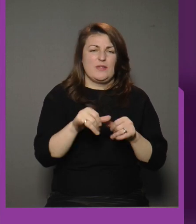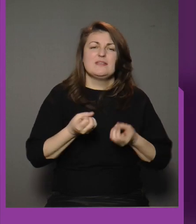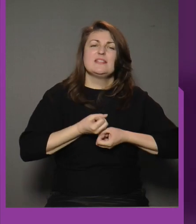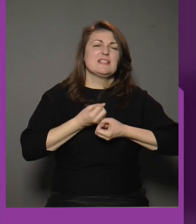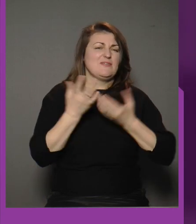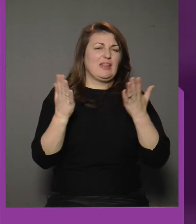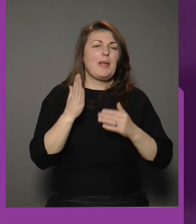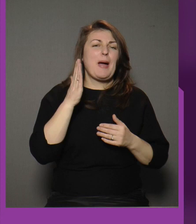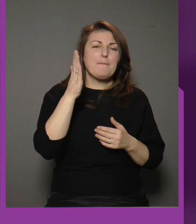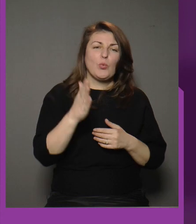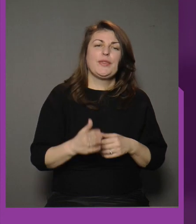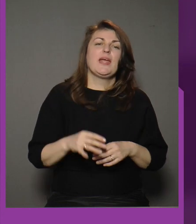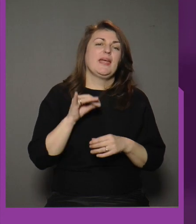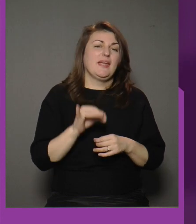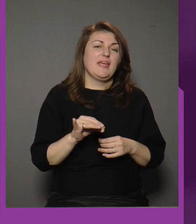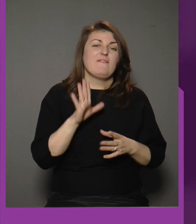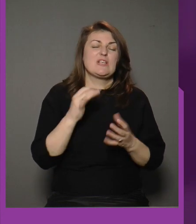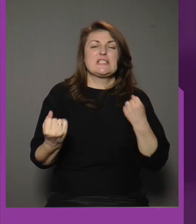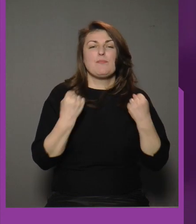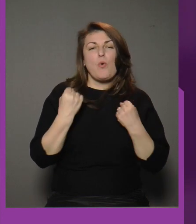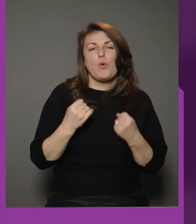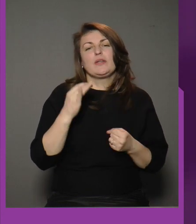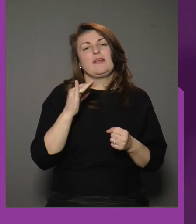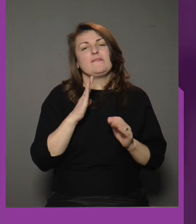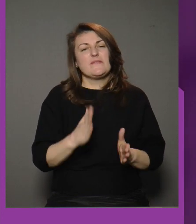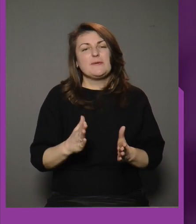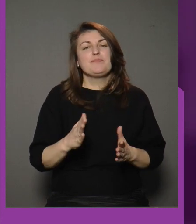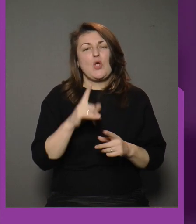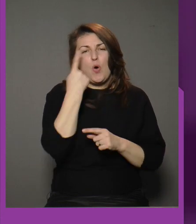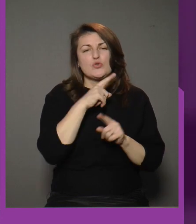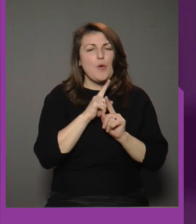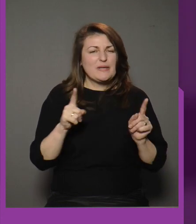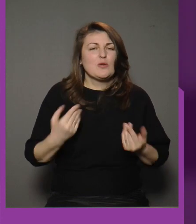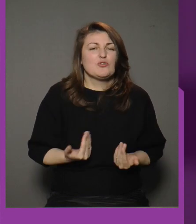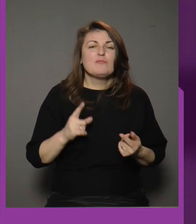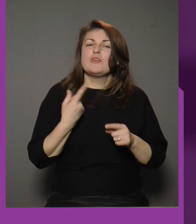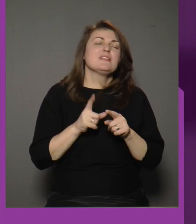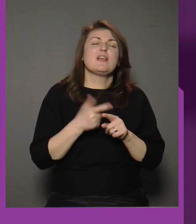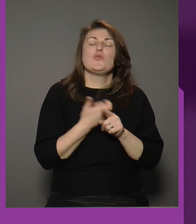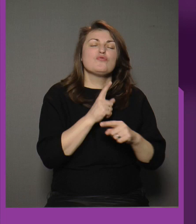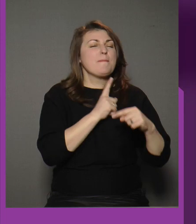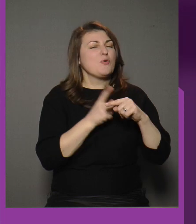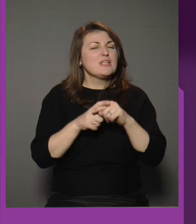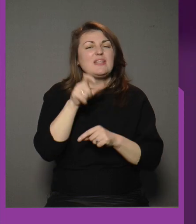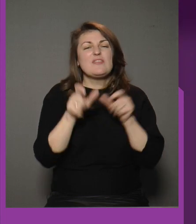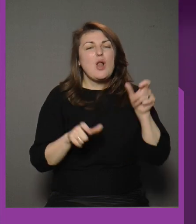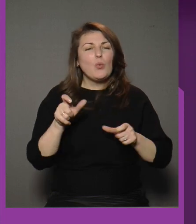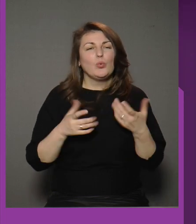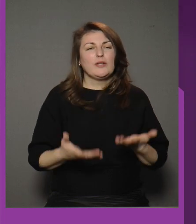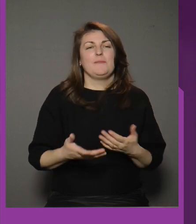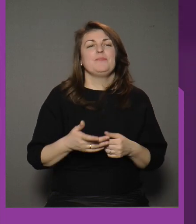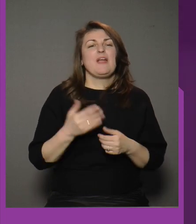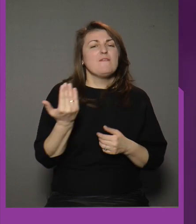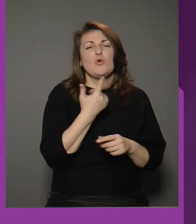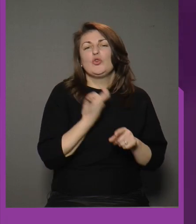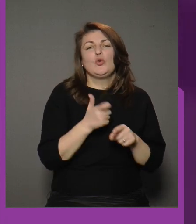майбутнє і в спорті, і в особистому житті, тому що це дуже позитивні люди. Вони